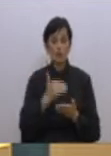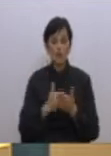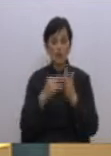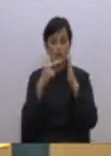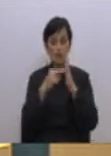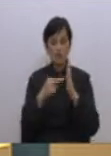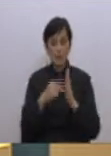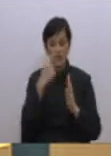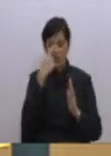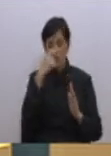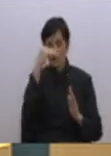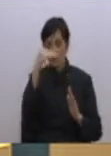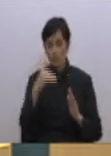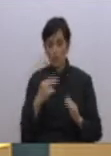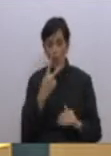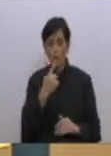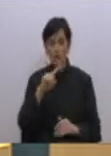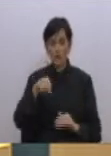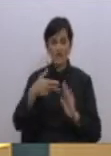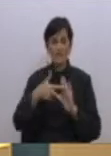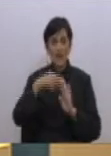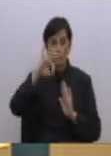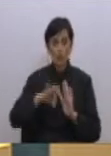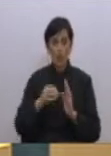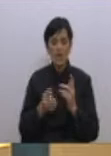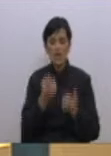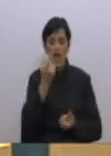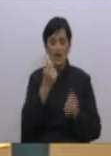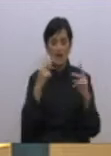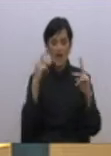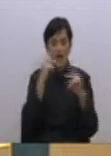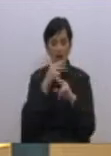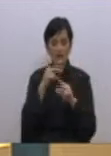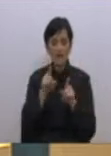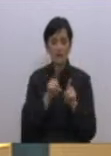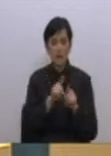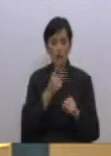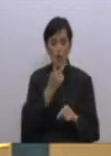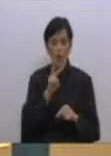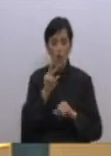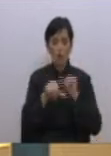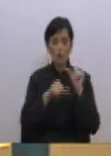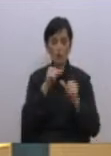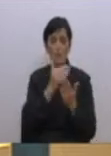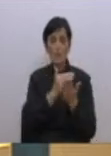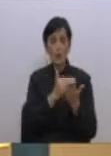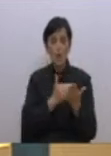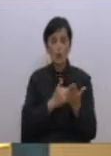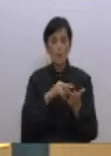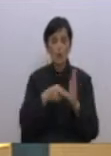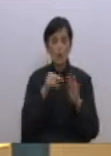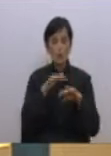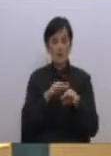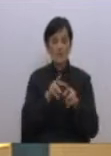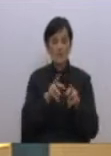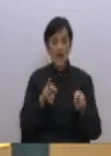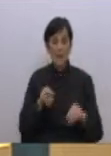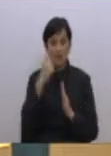შეფასების ინდიკატორების 21.8%-ში გამოვლინდა ხარვეზები. ასევე 2022 წლის პროგრამული ბიუჯეტი